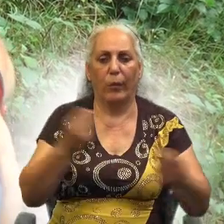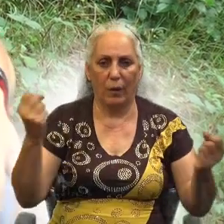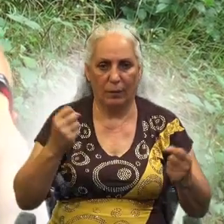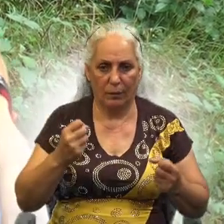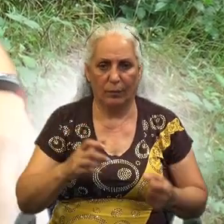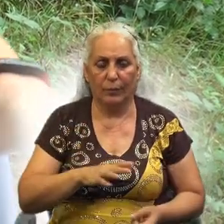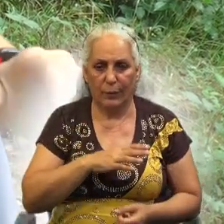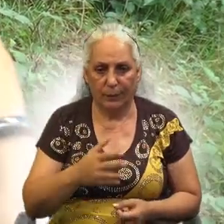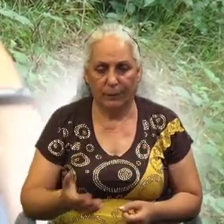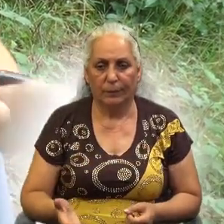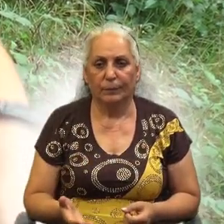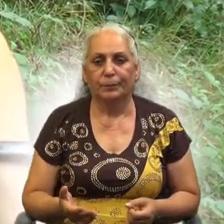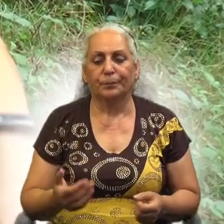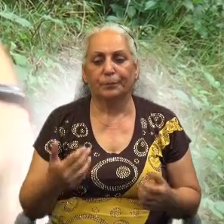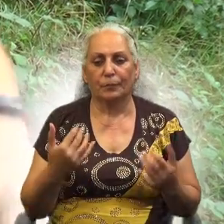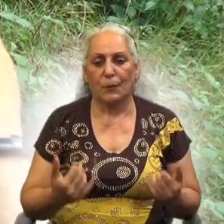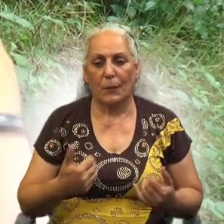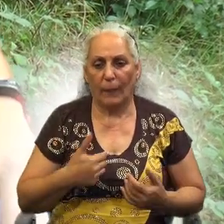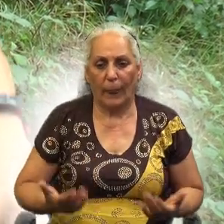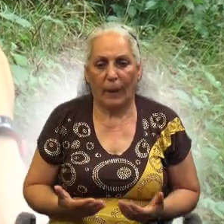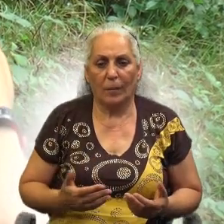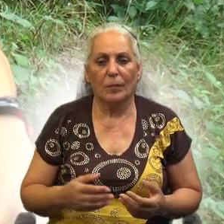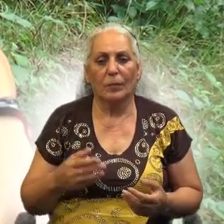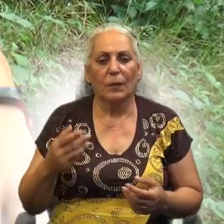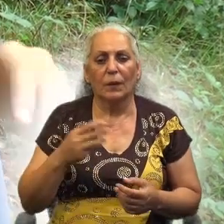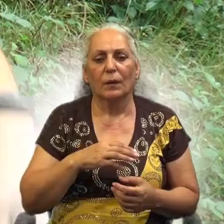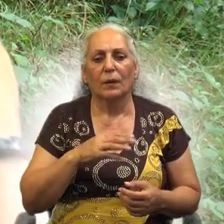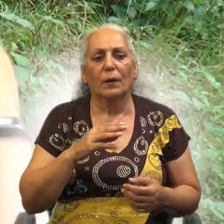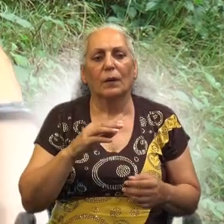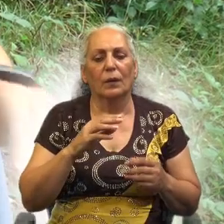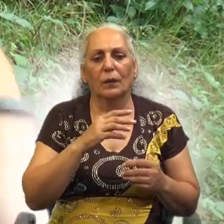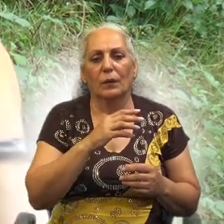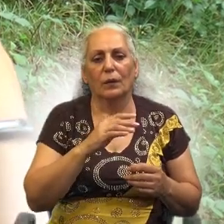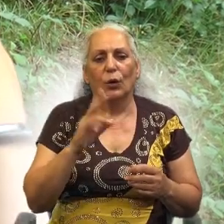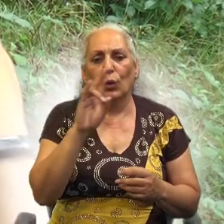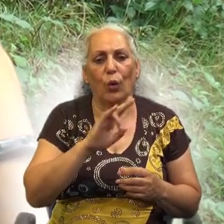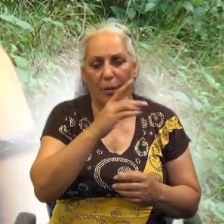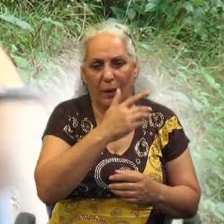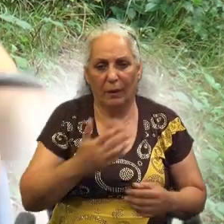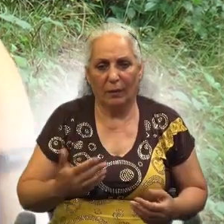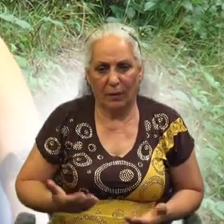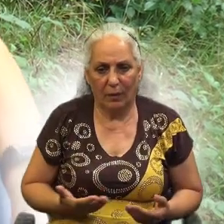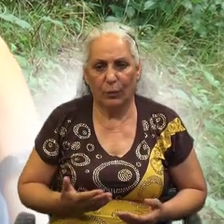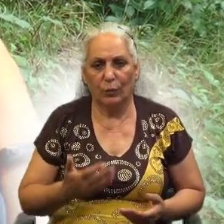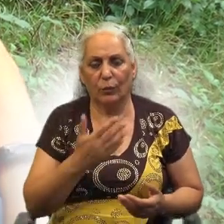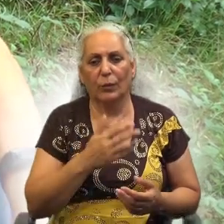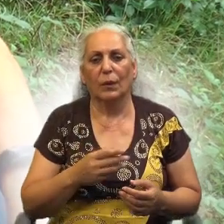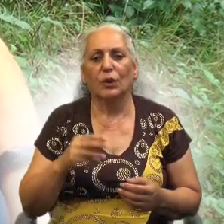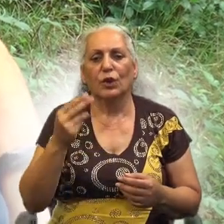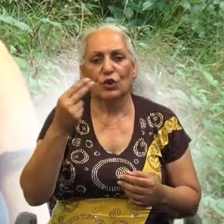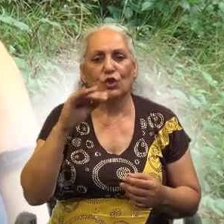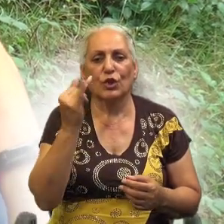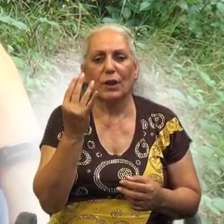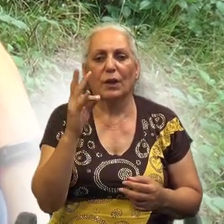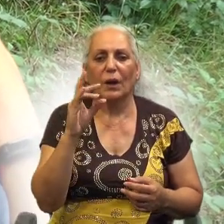վրա։ Ես ապրում եմ Տավուշի մարզի Չինարի գյուղում, սահմանամերձ գյուղ է ինքը, ու այդտեղ էլ ականային վտանգ